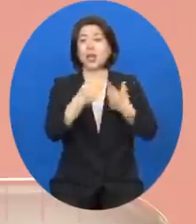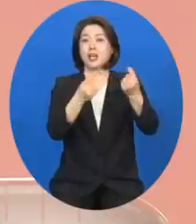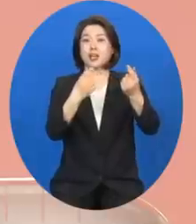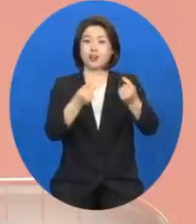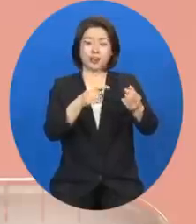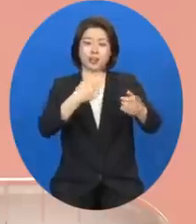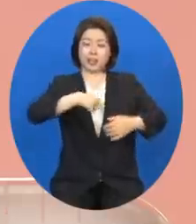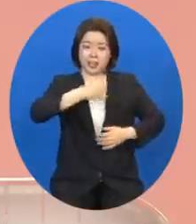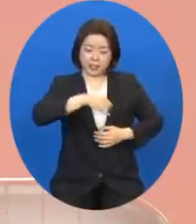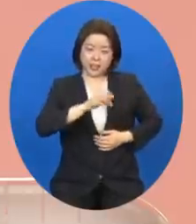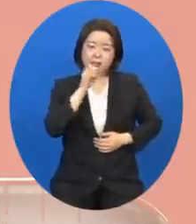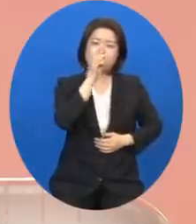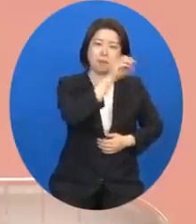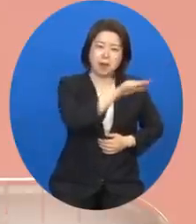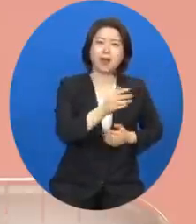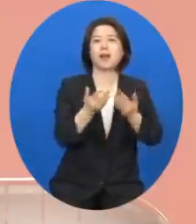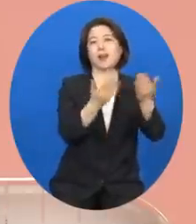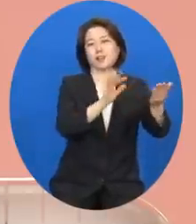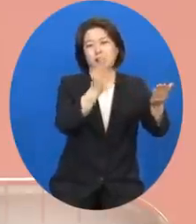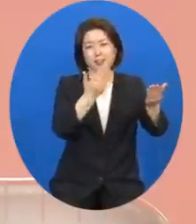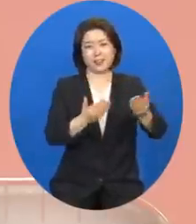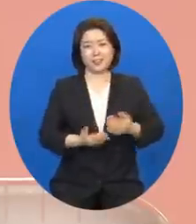말을 해줘야 하는 겁니다.